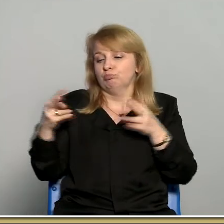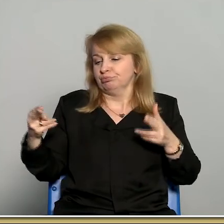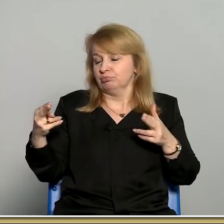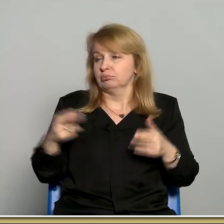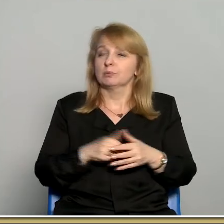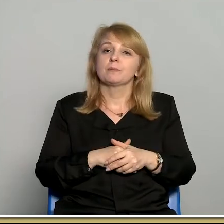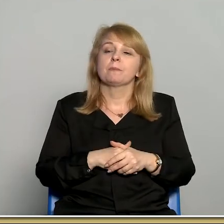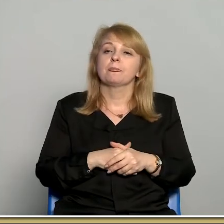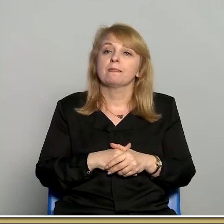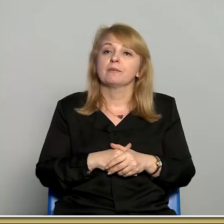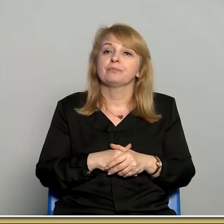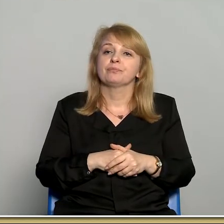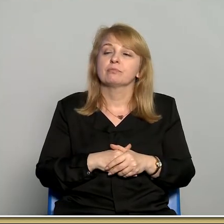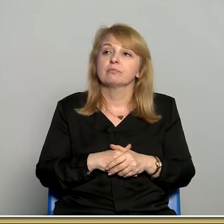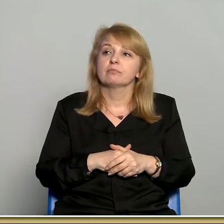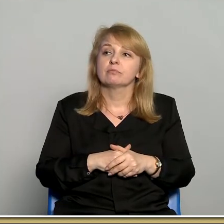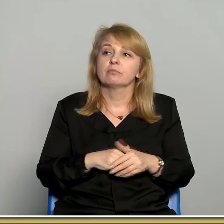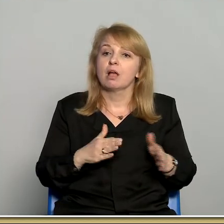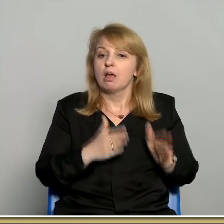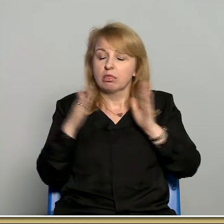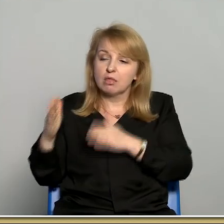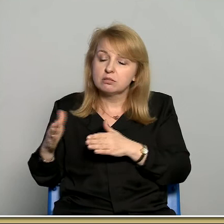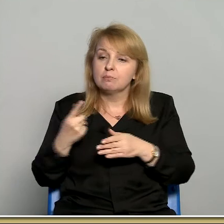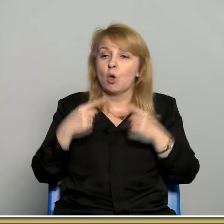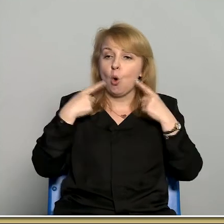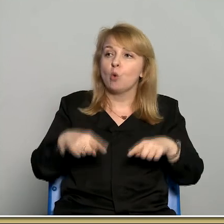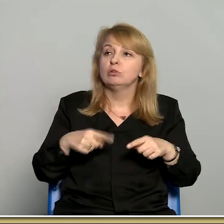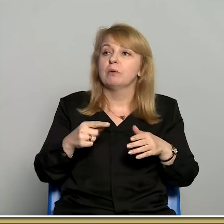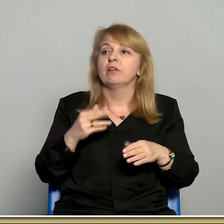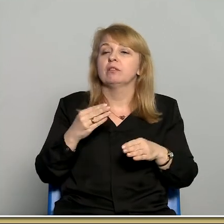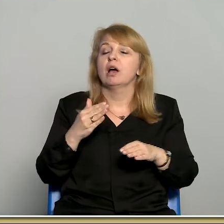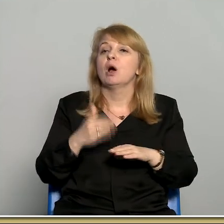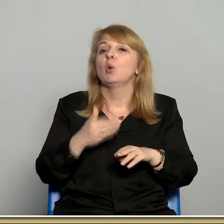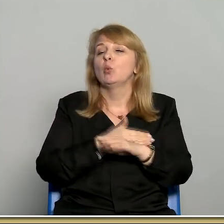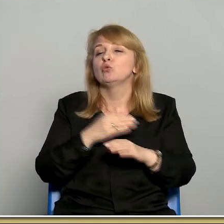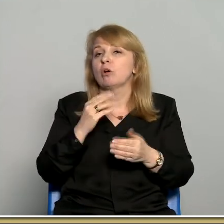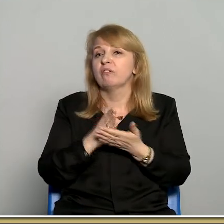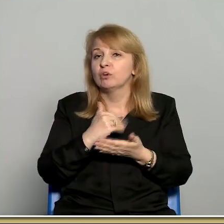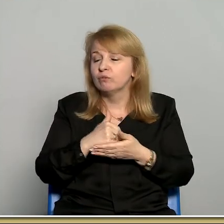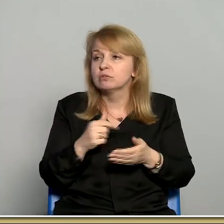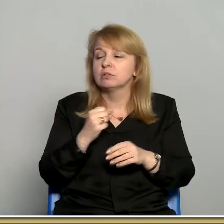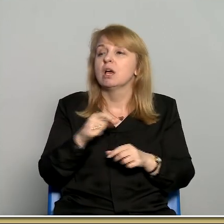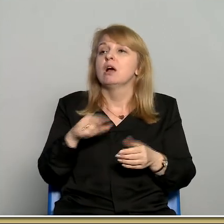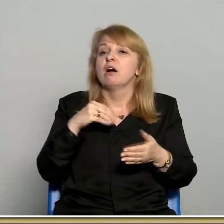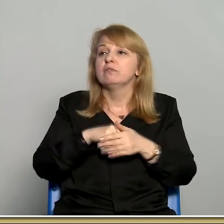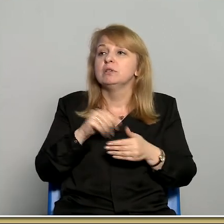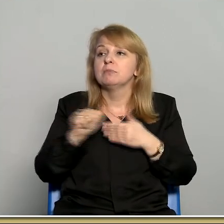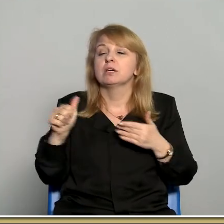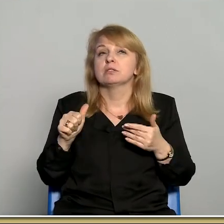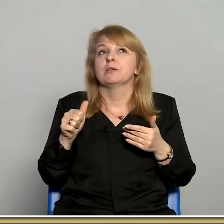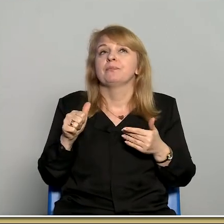Kolejny priorytet, za który odpowiadać będzie Wojewódzki Urząd Pracy, też Pani Dyrektor Rypińska o nim wspominała, czyli ta